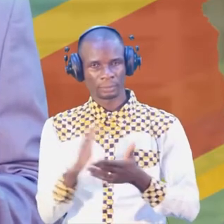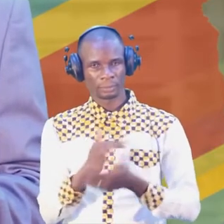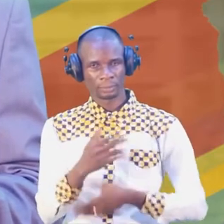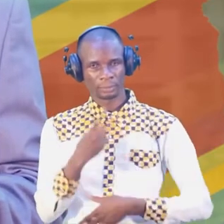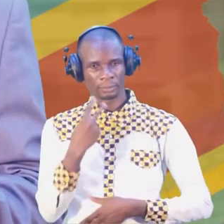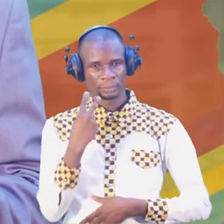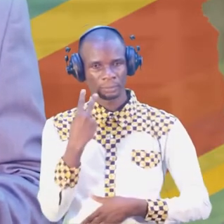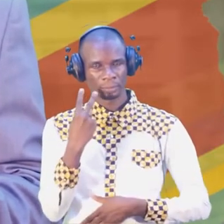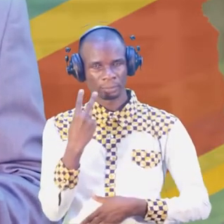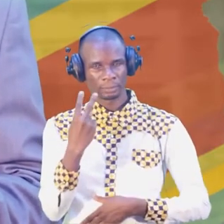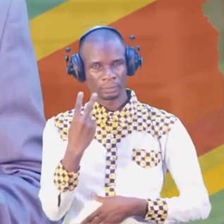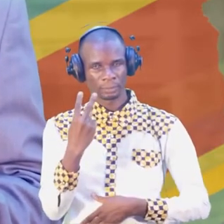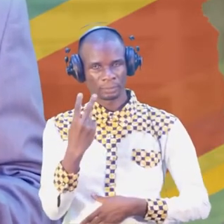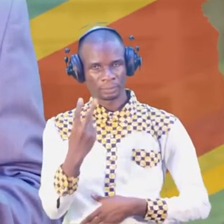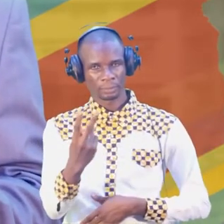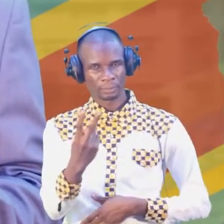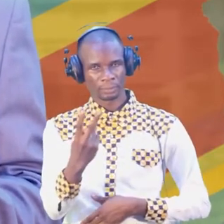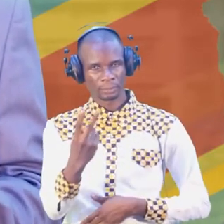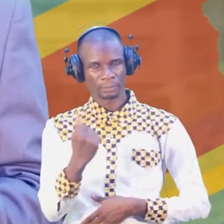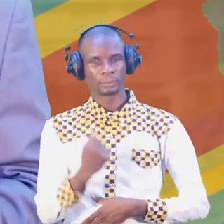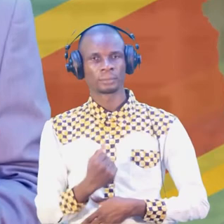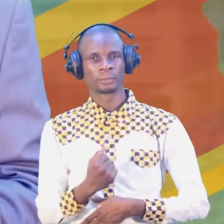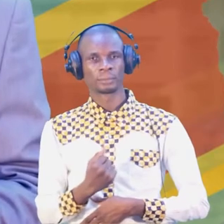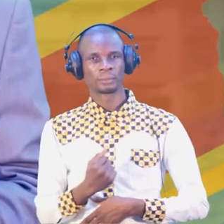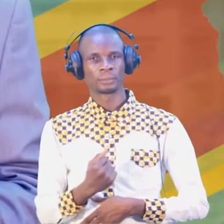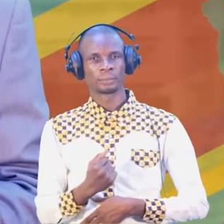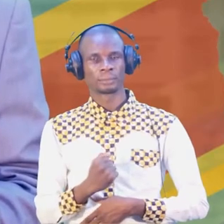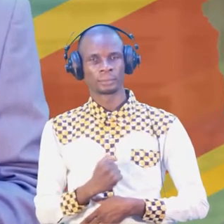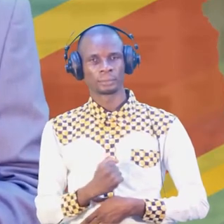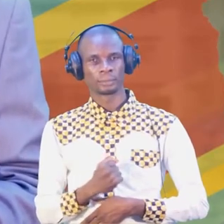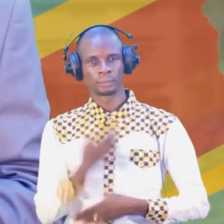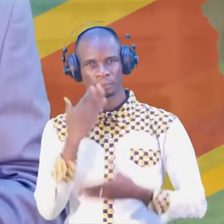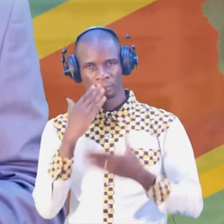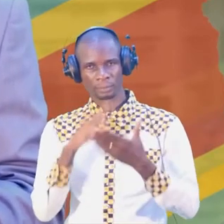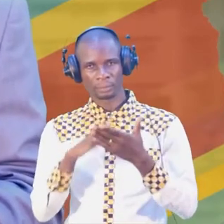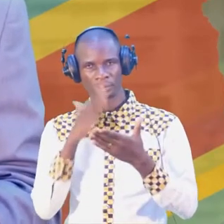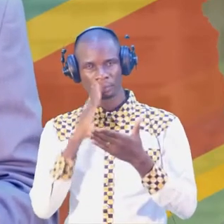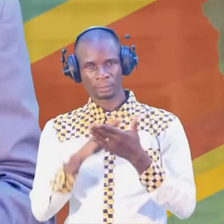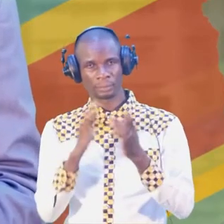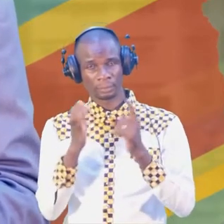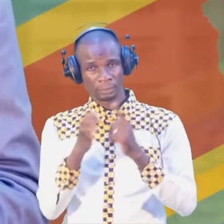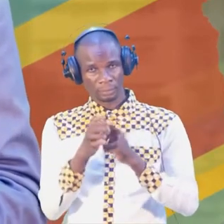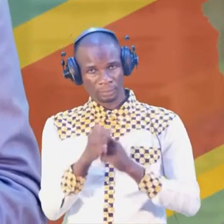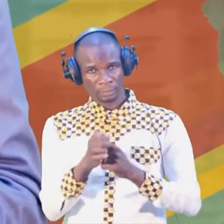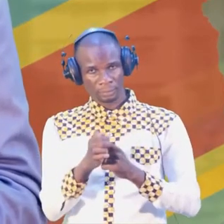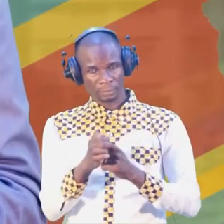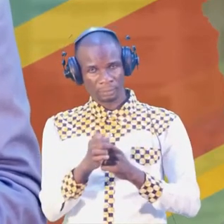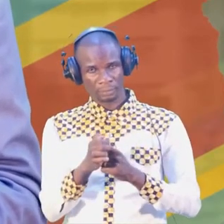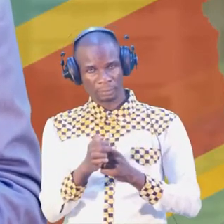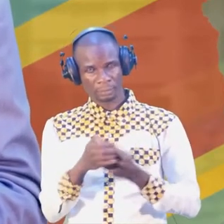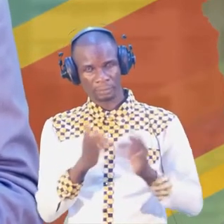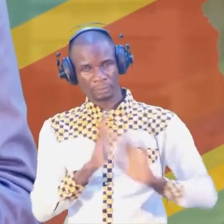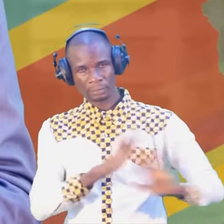évangélique Léo, et la chorale des séraphins qui vont devoir louer le Seigneur. Tout de suite, nous laissons la parole à la